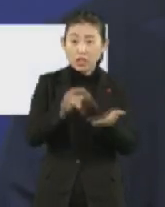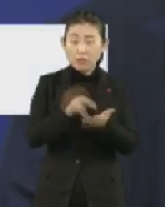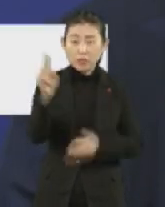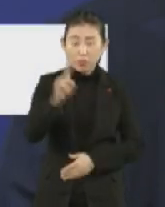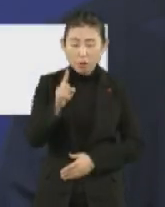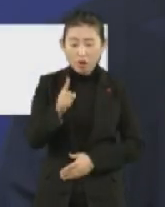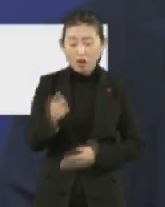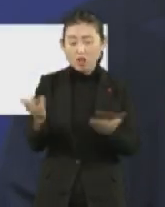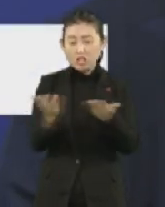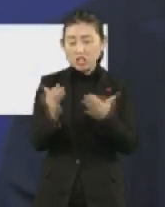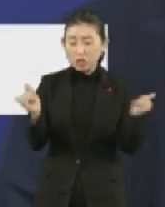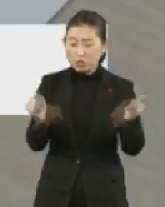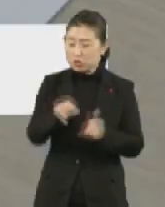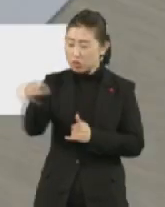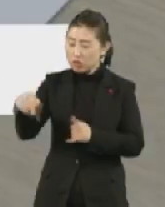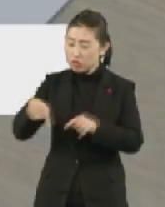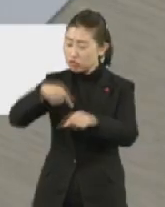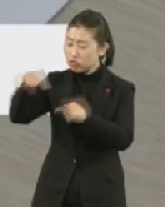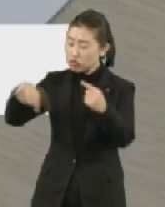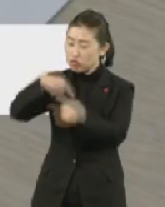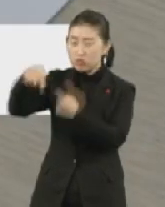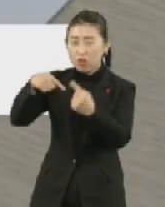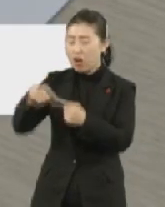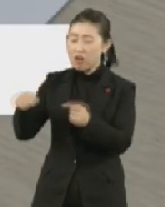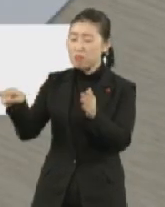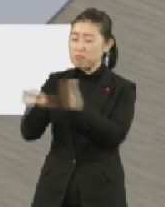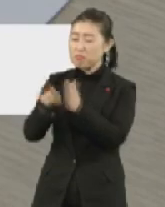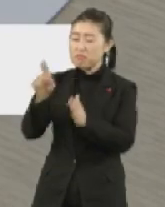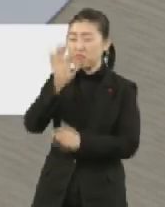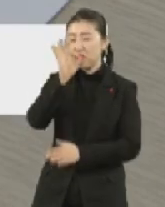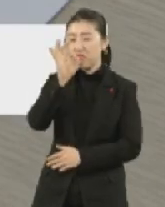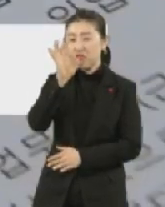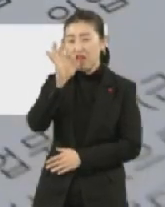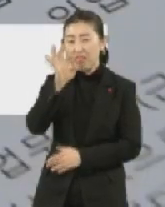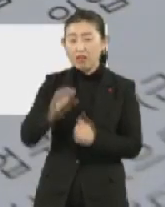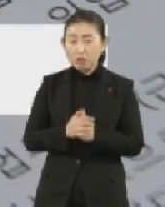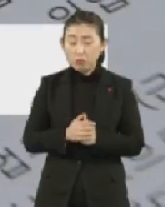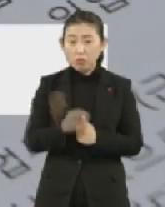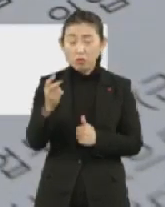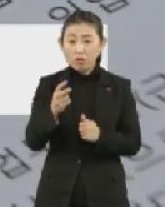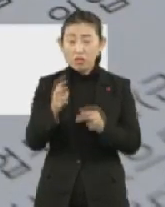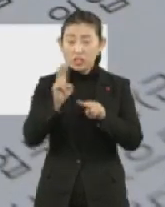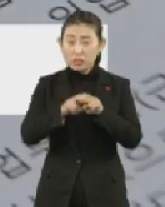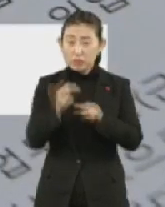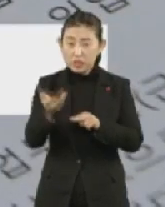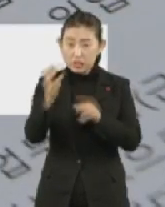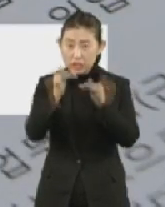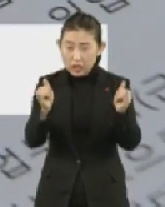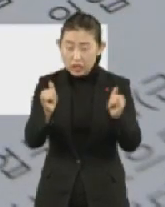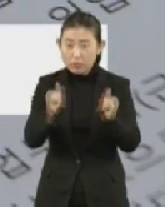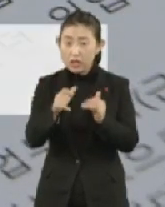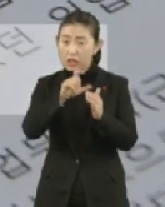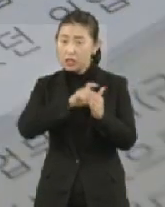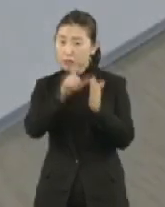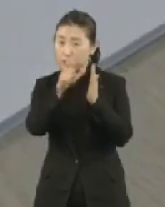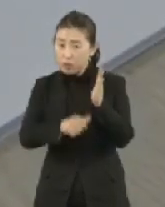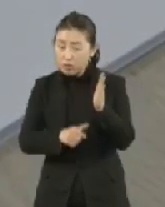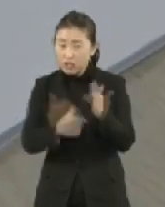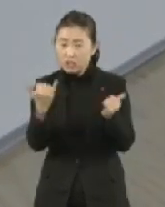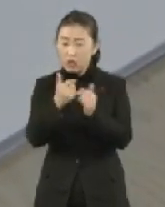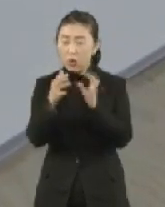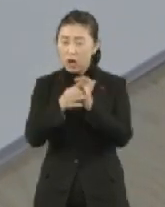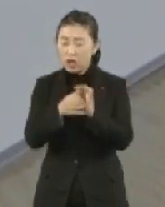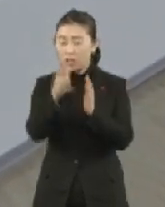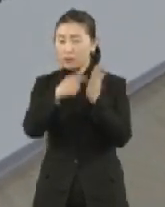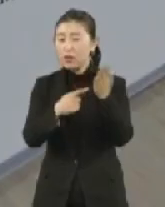대해 직원들의 불신이 극에 달했다며 심사 승진자들의 근무 성적과 친인척 관계, 심사위원 명단 등을 공개하고 특혜